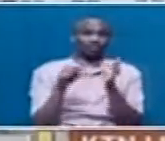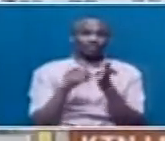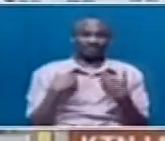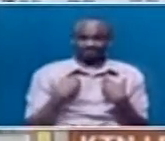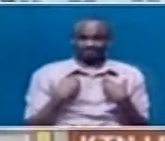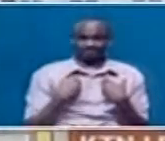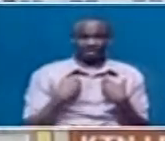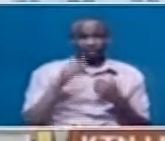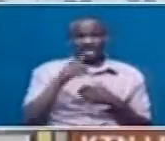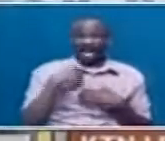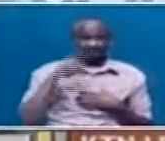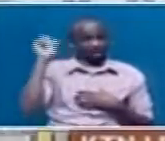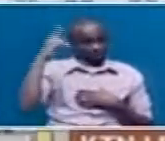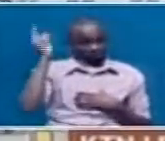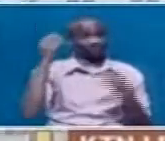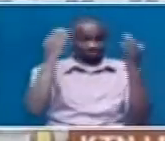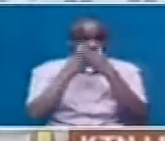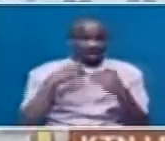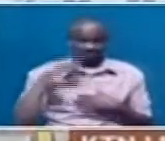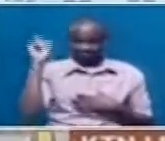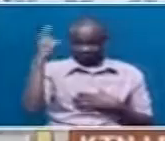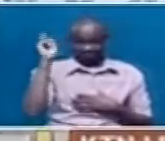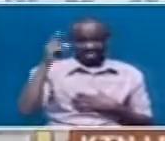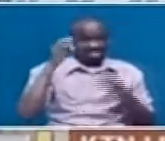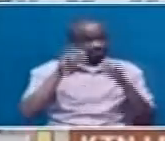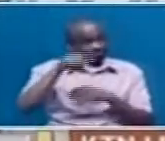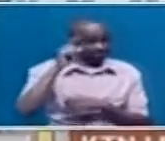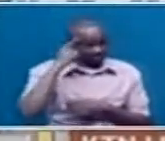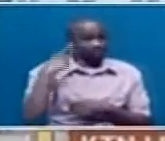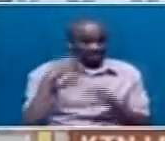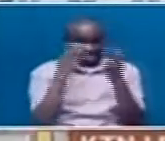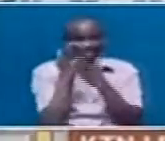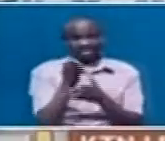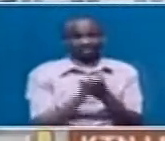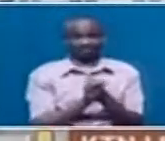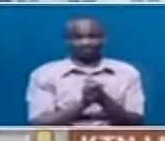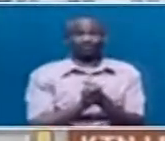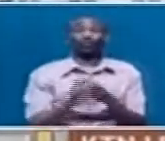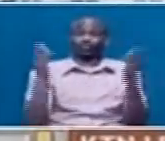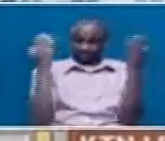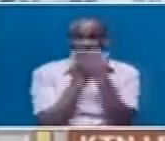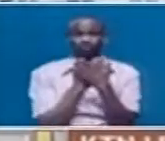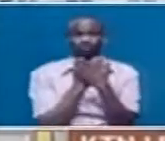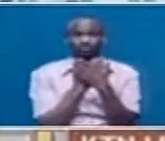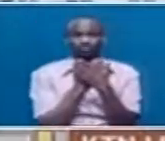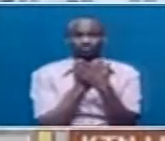Kuna helikopta ingine ya usiku wakifikiri wanaweza kujificha hata usiku.